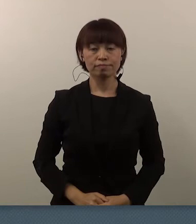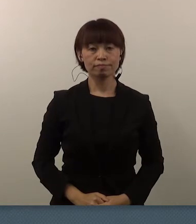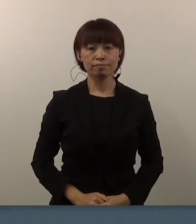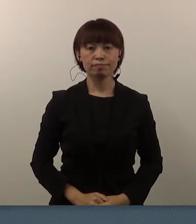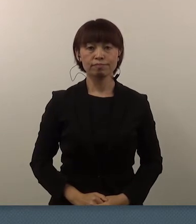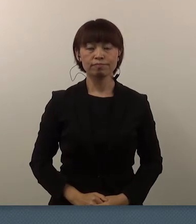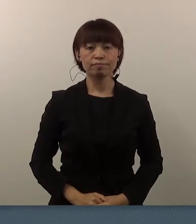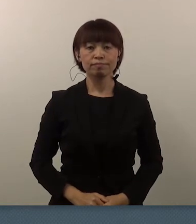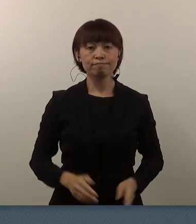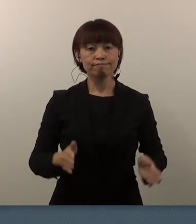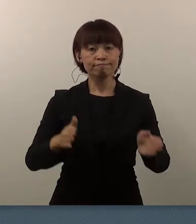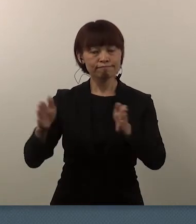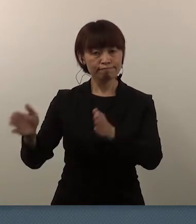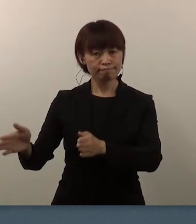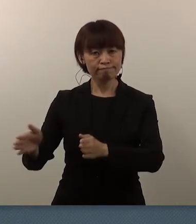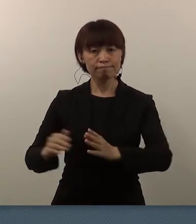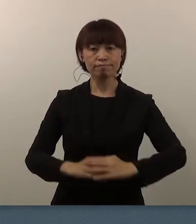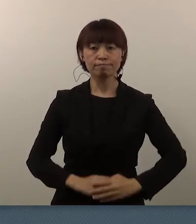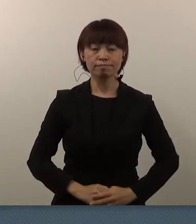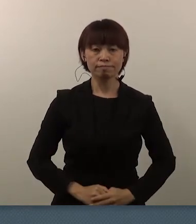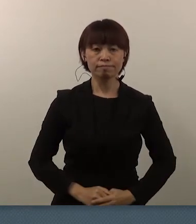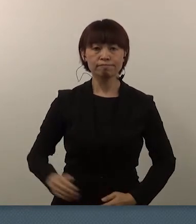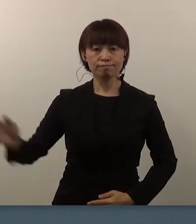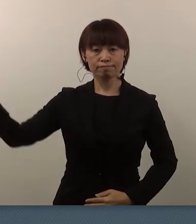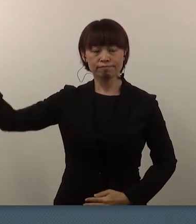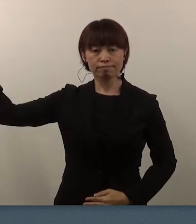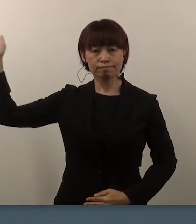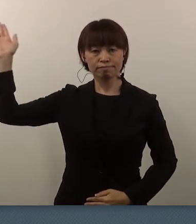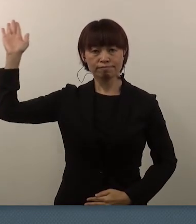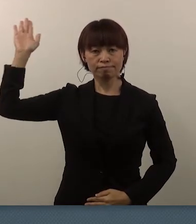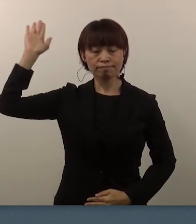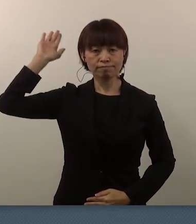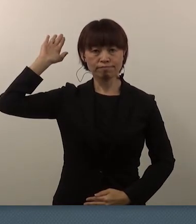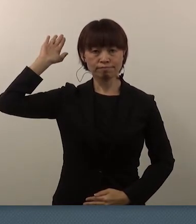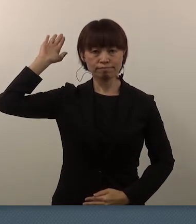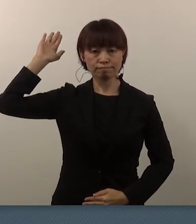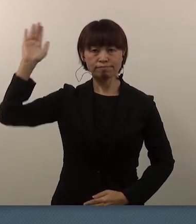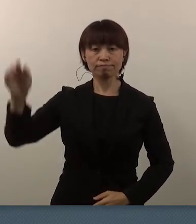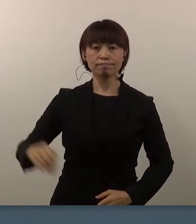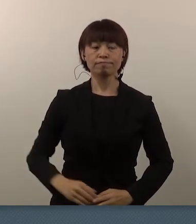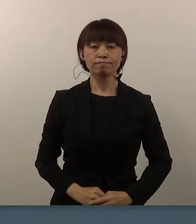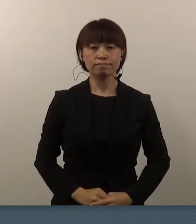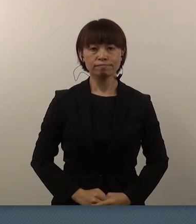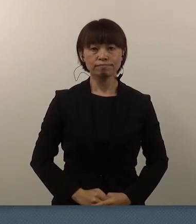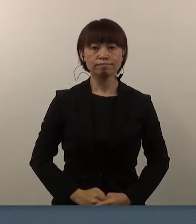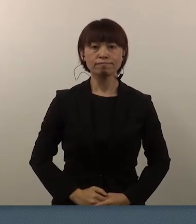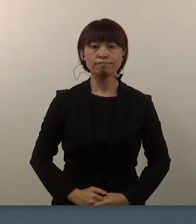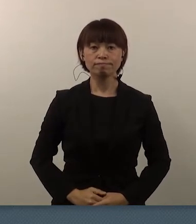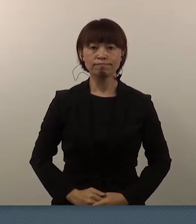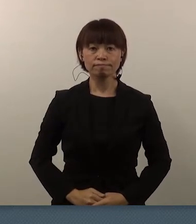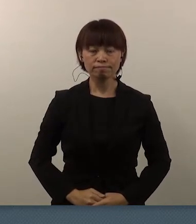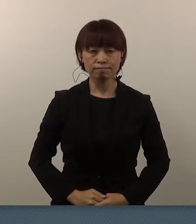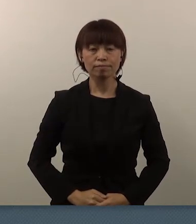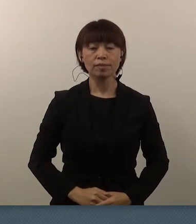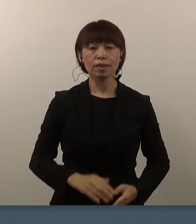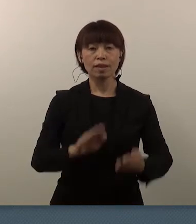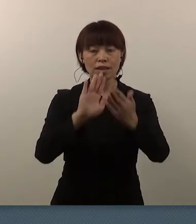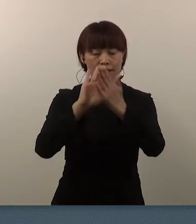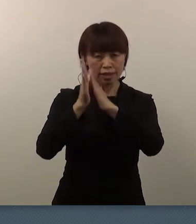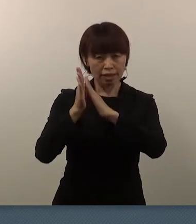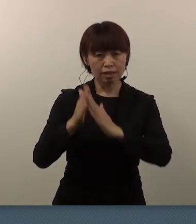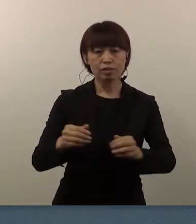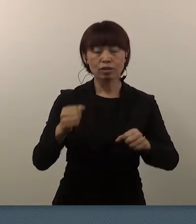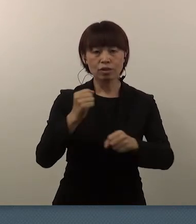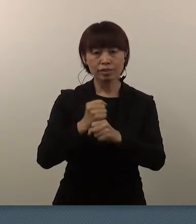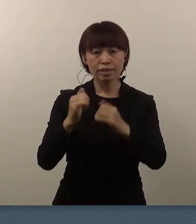次に神奈川ブランドで未病改善についてです。県と生産者団体で構成